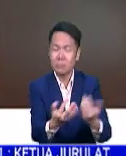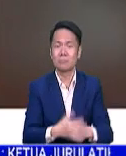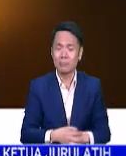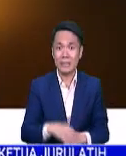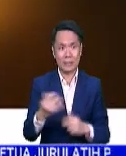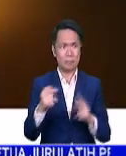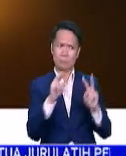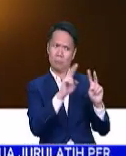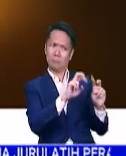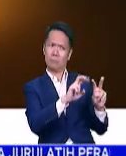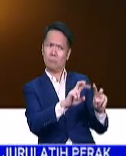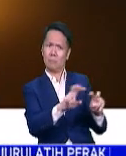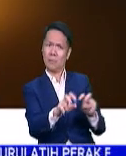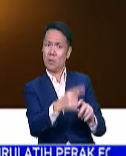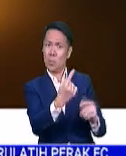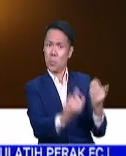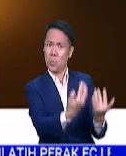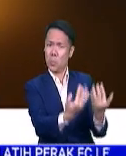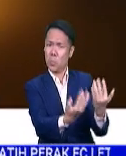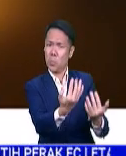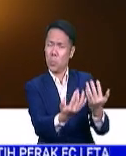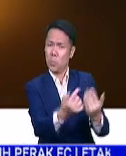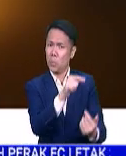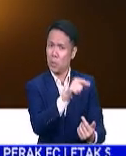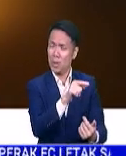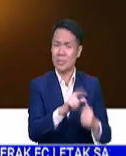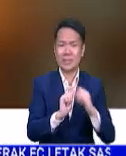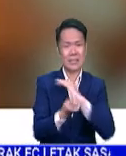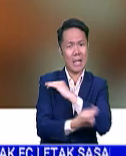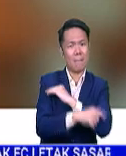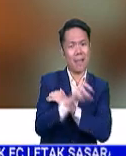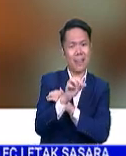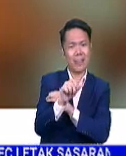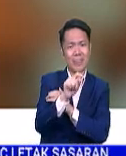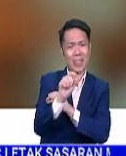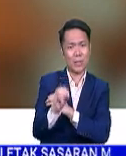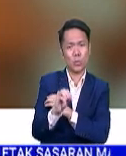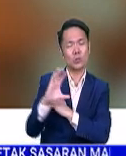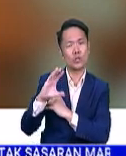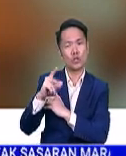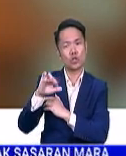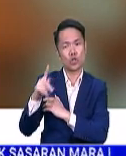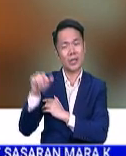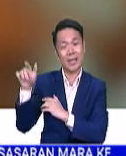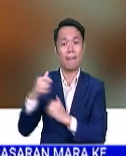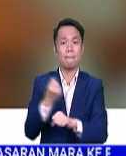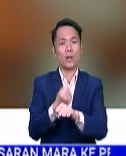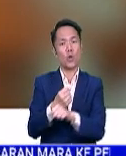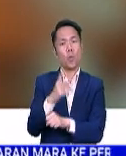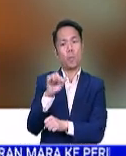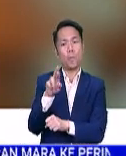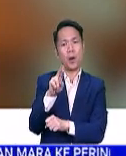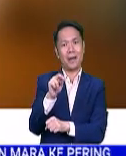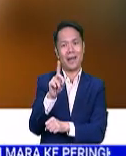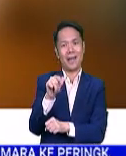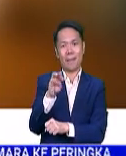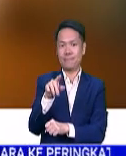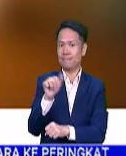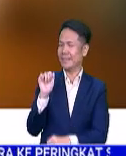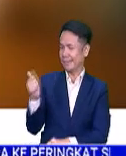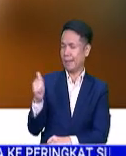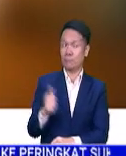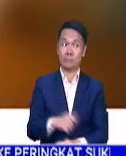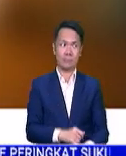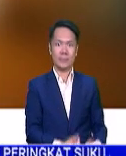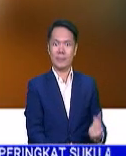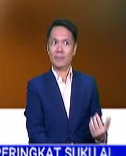Hasil siasatan awal mendapati kebakaran kenderaan di Taman Datuk Tambi Cik Karim Batu Berendam itu sengaja dilakukan